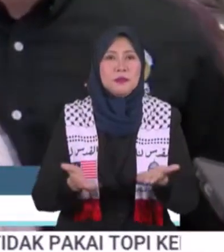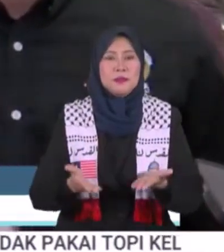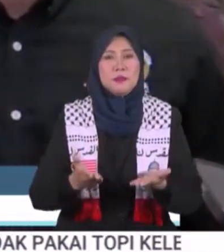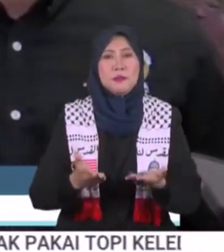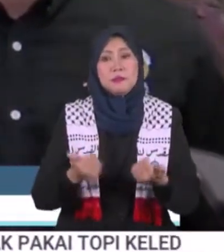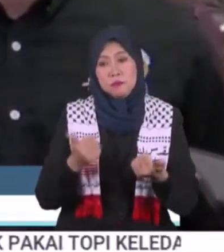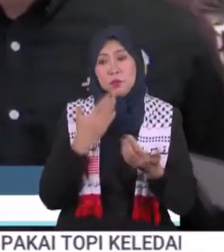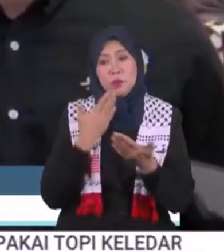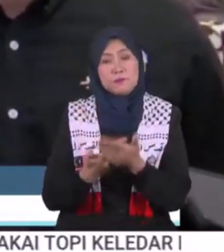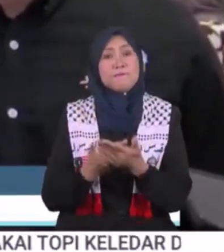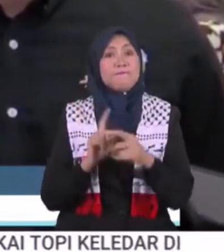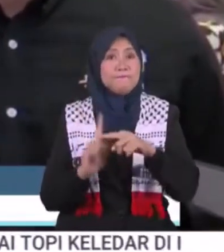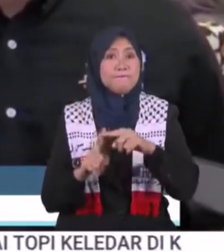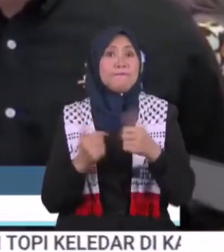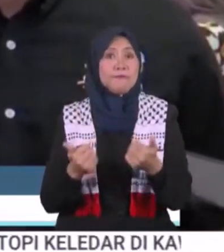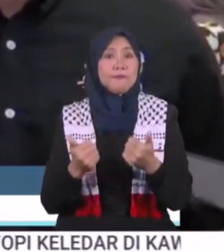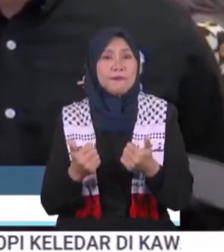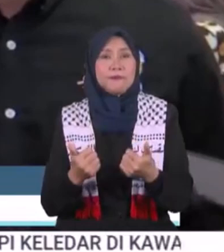perkembangan yang baik.